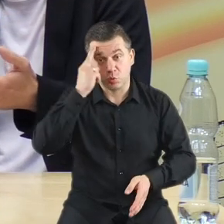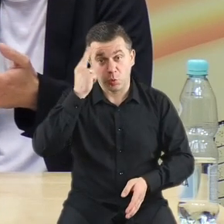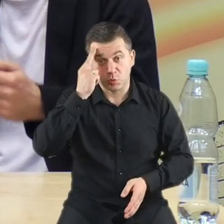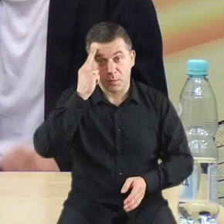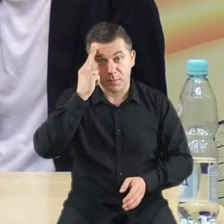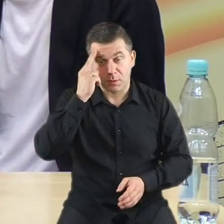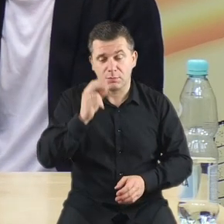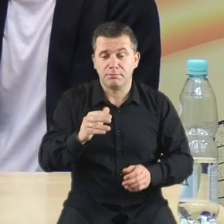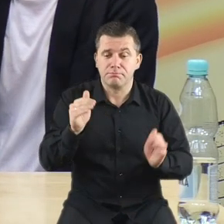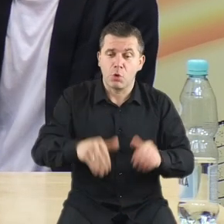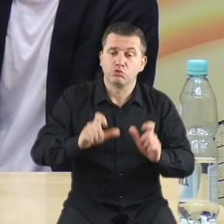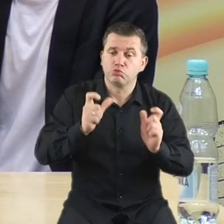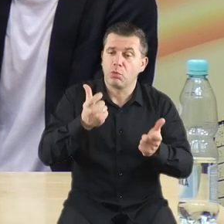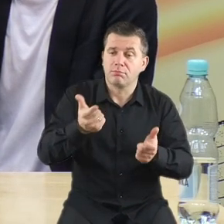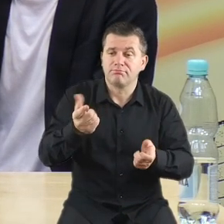nie rozumie.